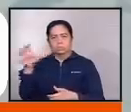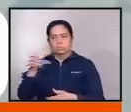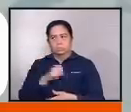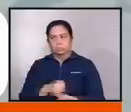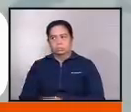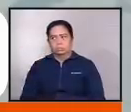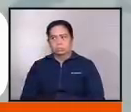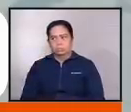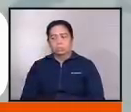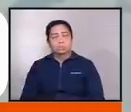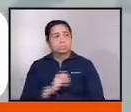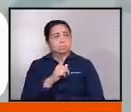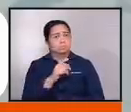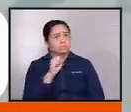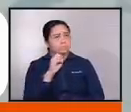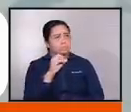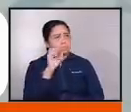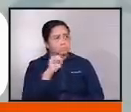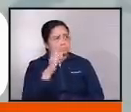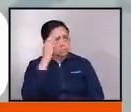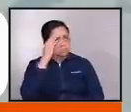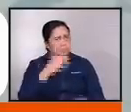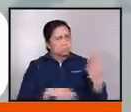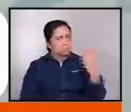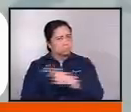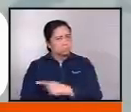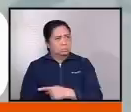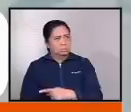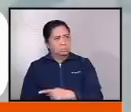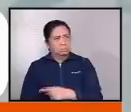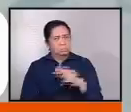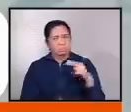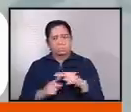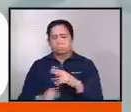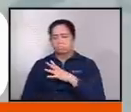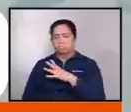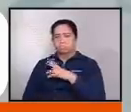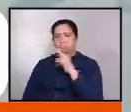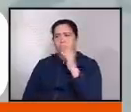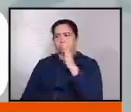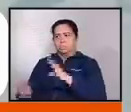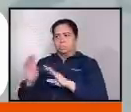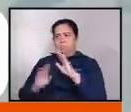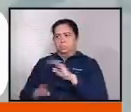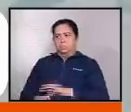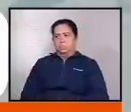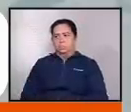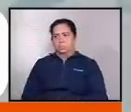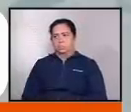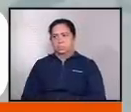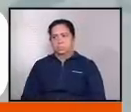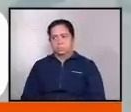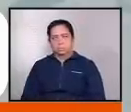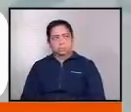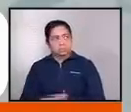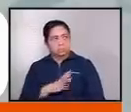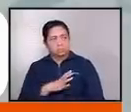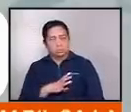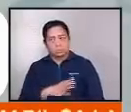kanya. Opo. So ma'am, pwede ba pakibalik muna sa hangga't wala pang desisyon yung Dore? Wala pong problema. Opo. So madam, ganun na lamang po